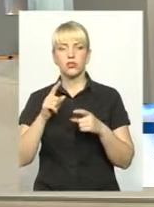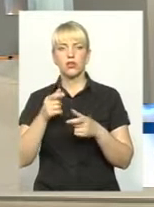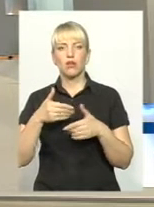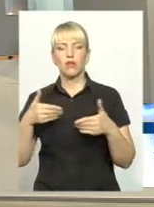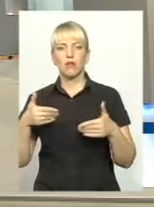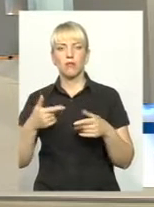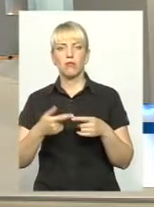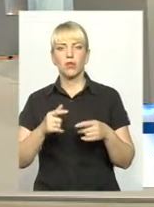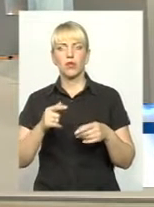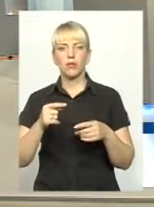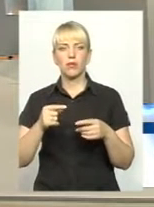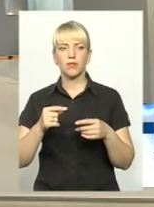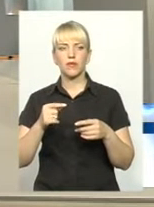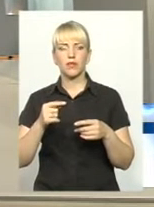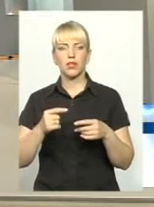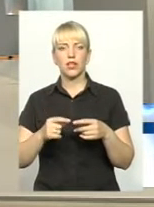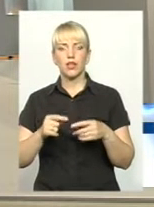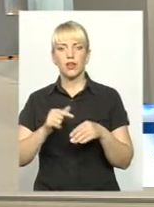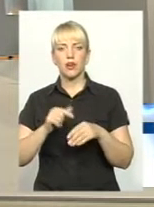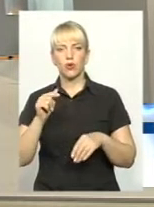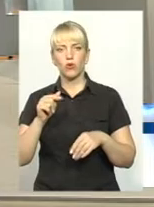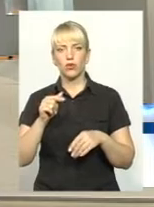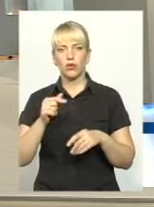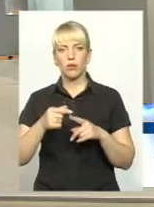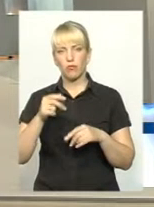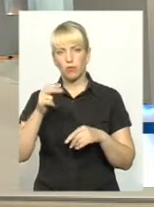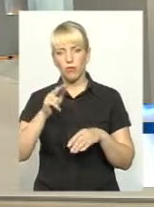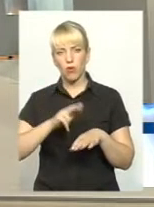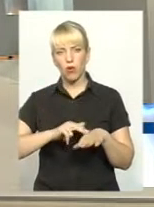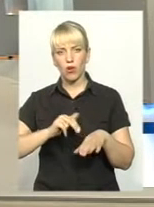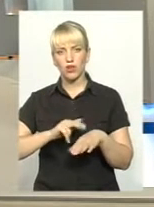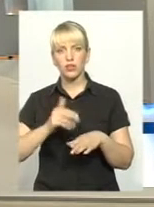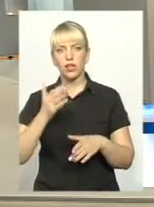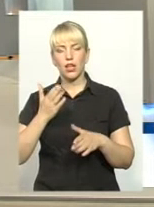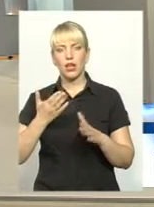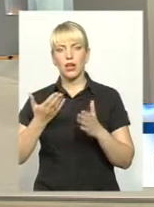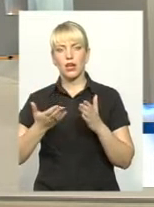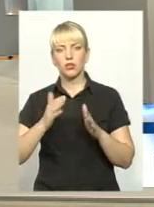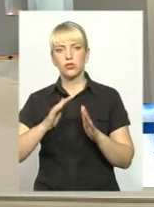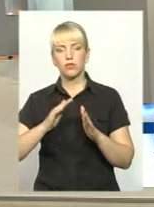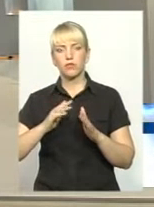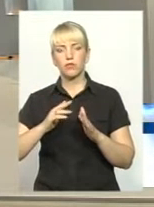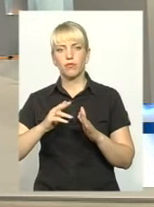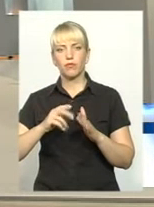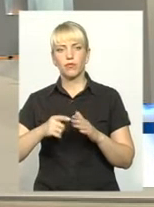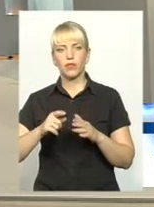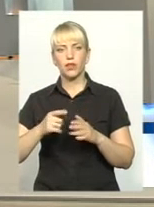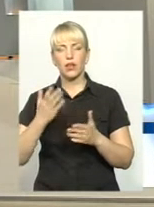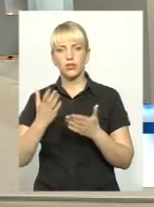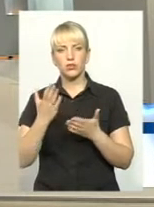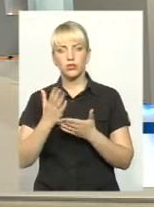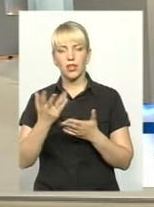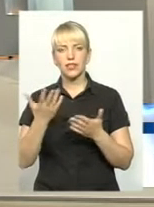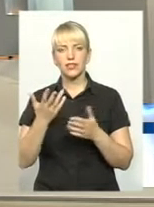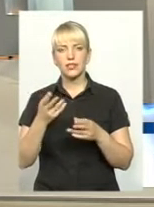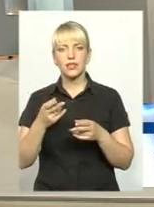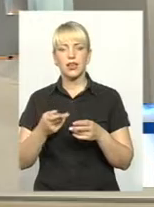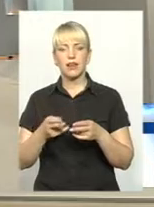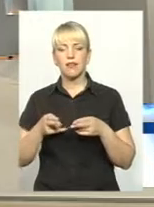миттєво реагує патрульна поліція, після чого, якщо правопорушення містять ознаки кримінального характеру, відразу